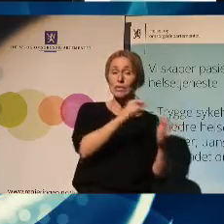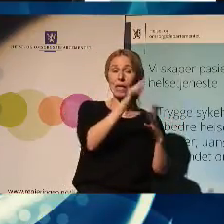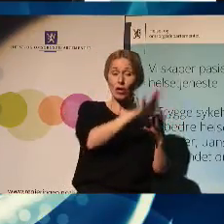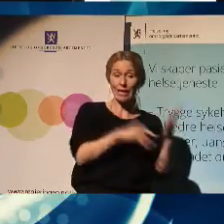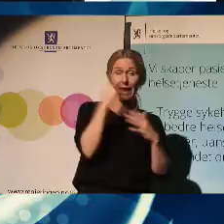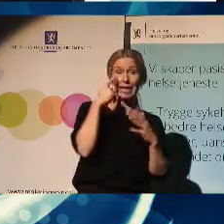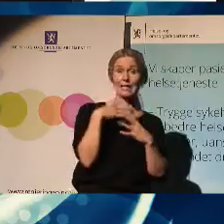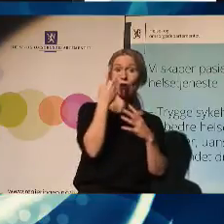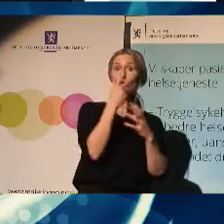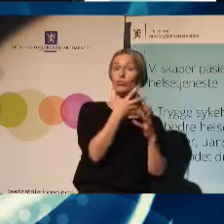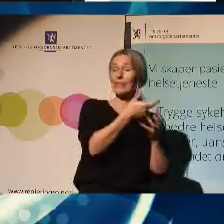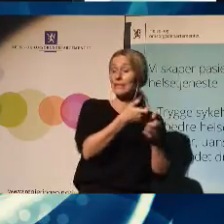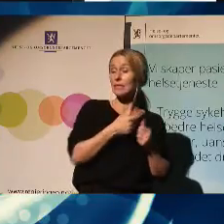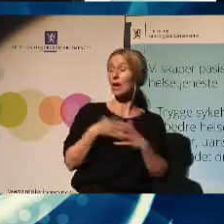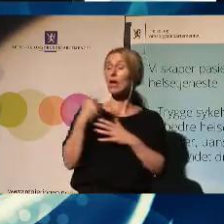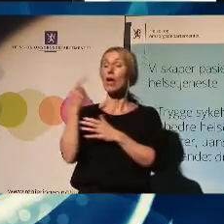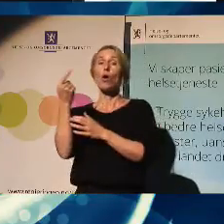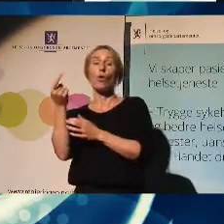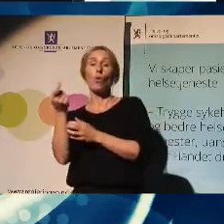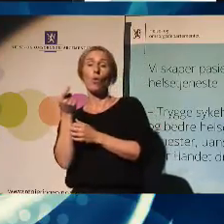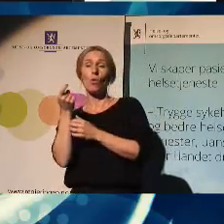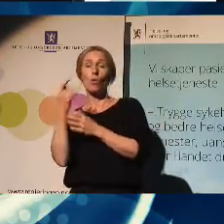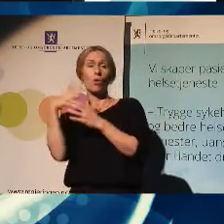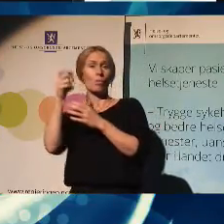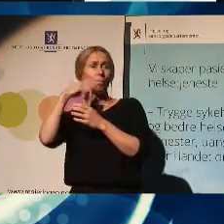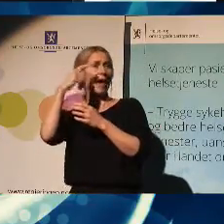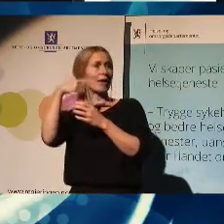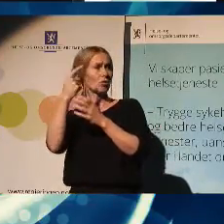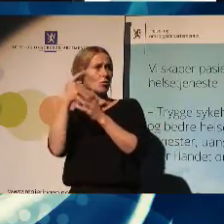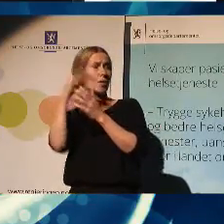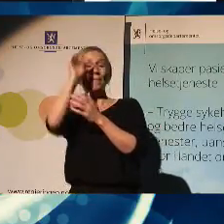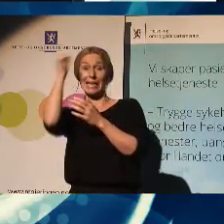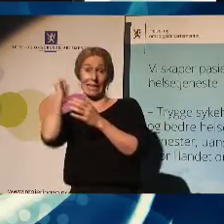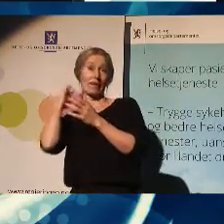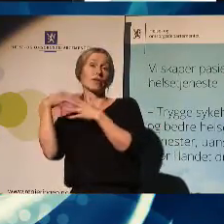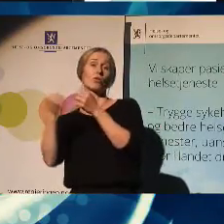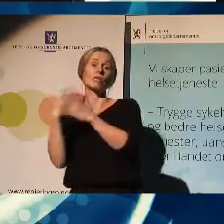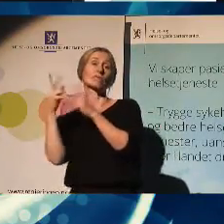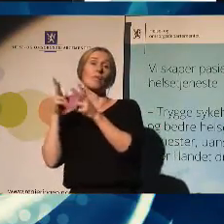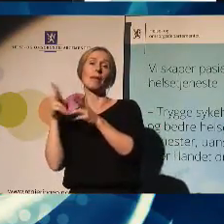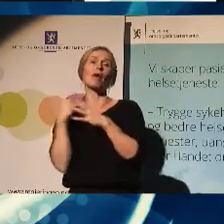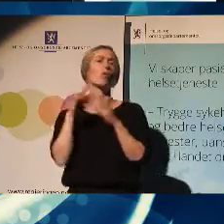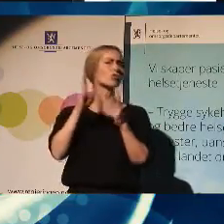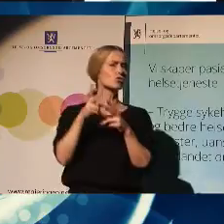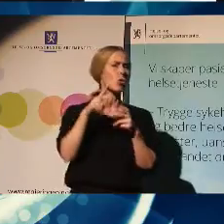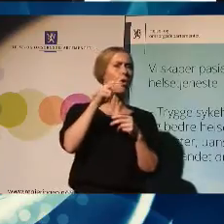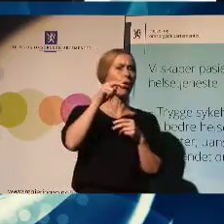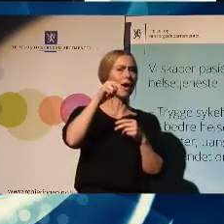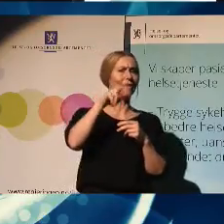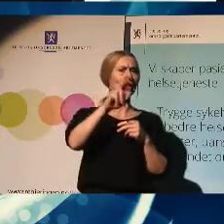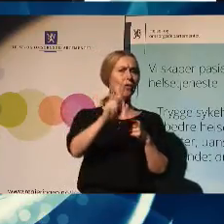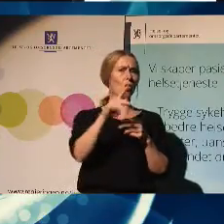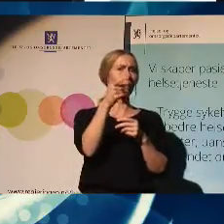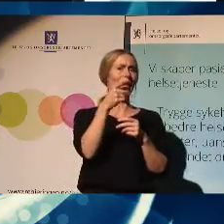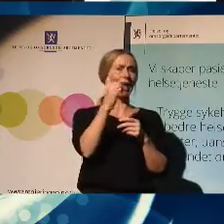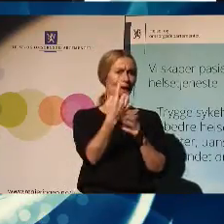gjør det samme. Og tidlig en lørdagsmorgen var Kari Lossius intervjuet på NRK P1 om dette